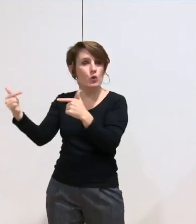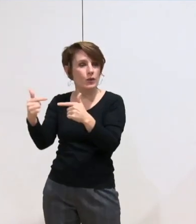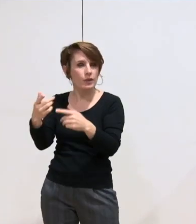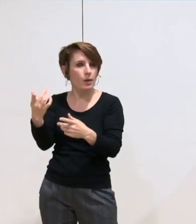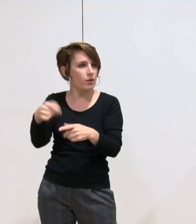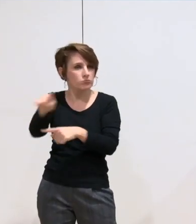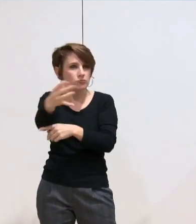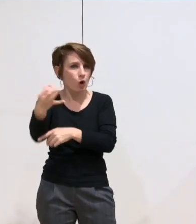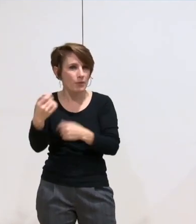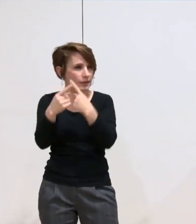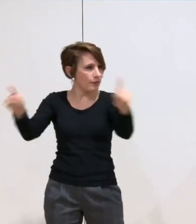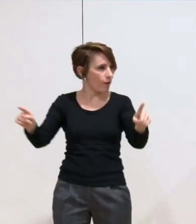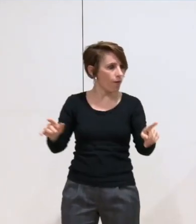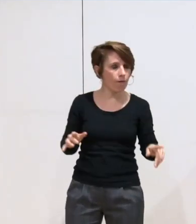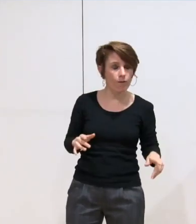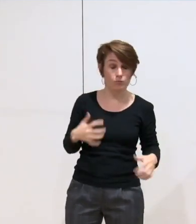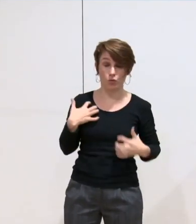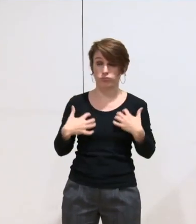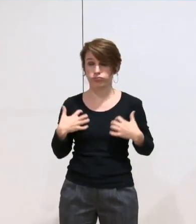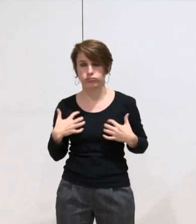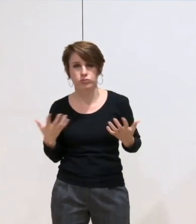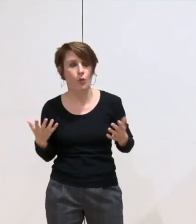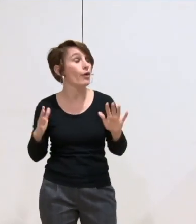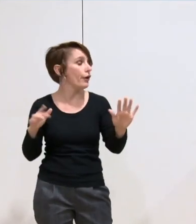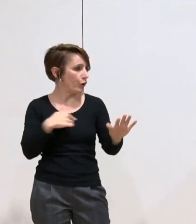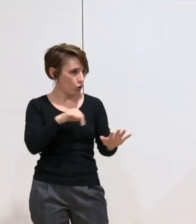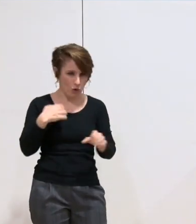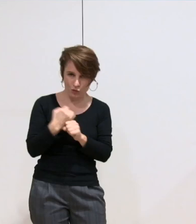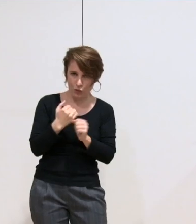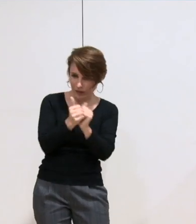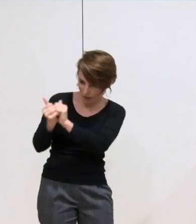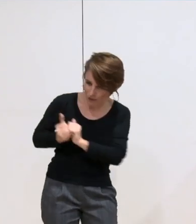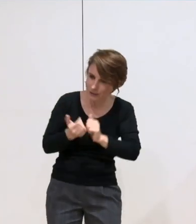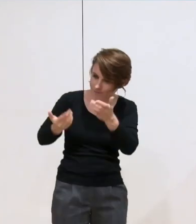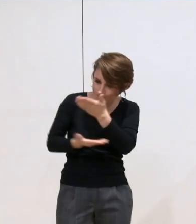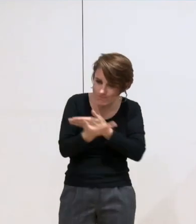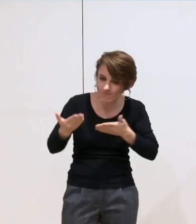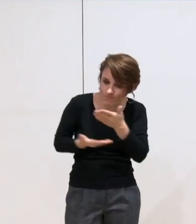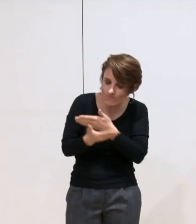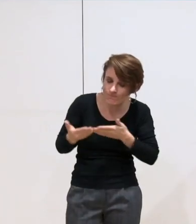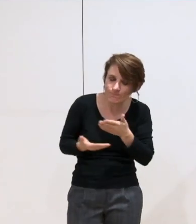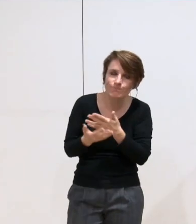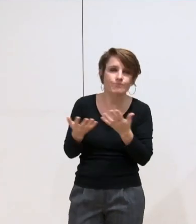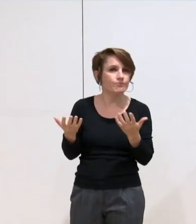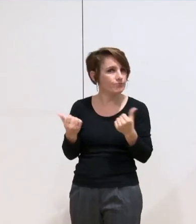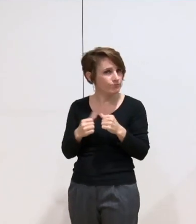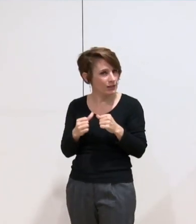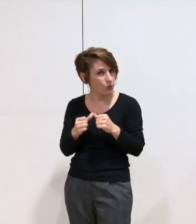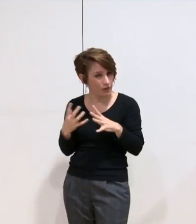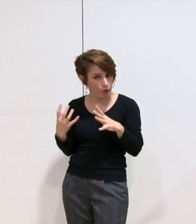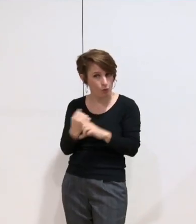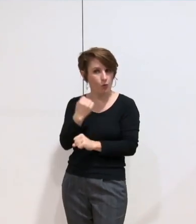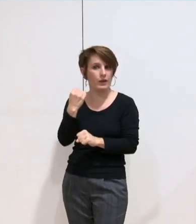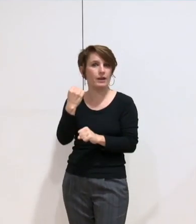d'avis. Donc nous avons travaillé avec eux et nous sommes arrivés effectivement à structurer la